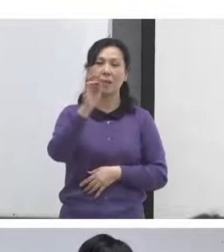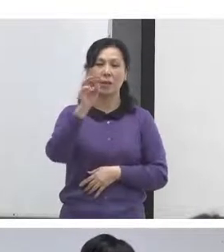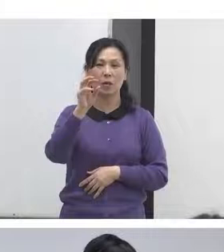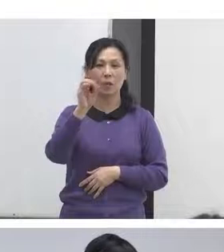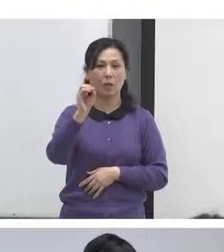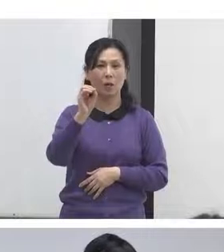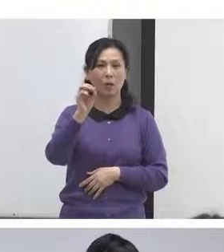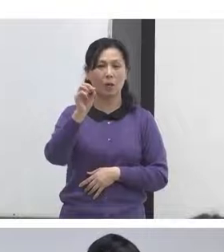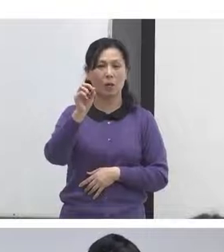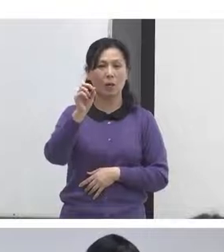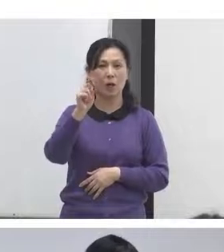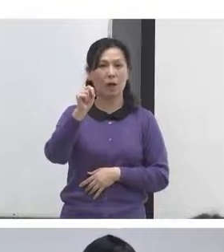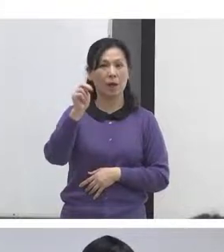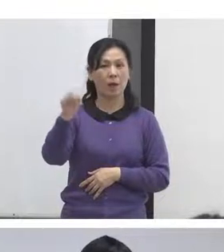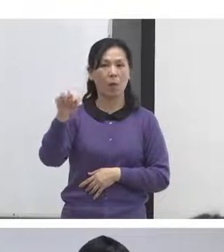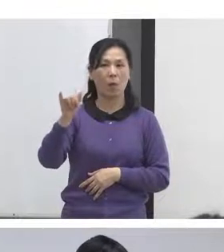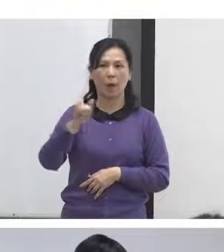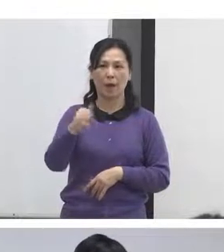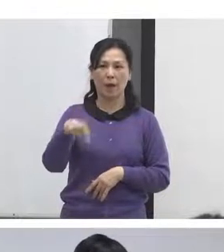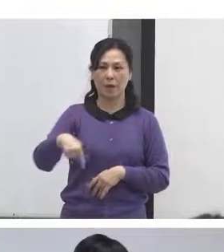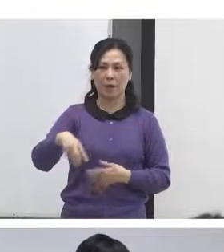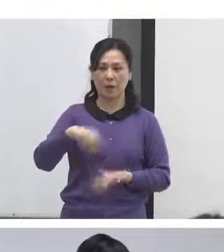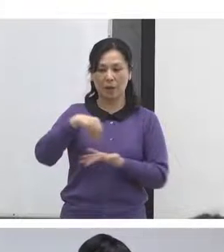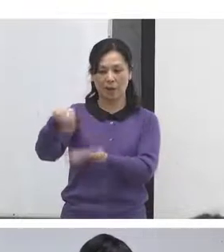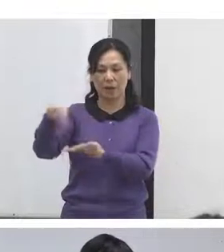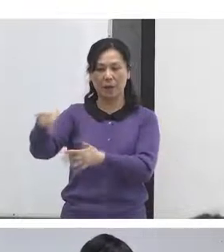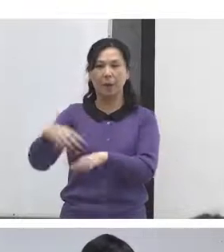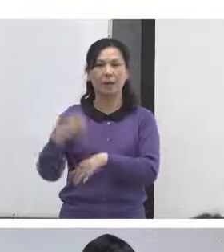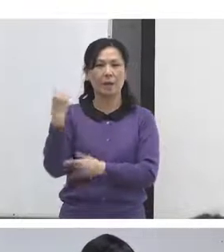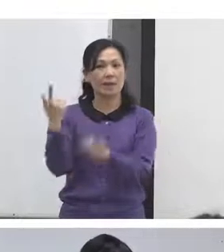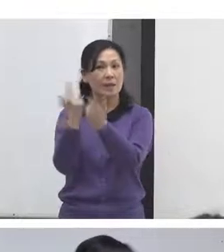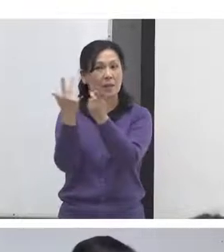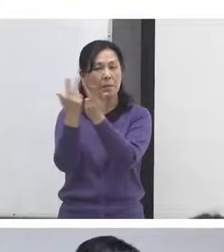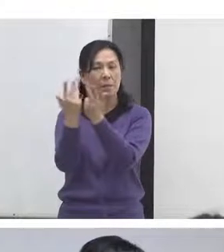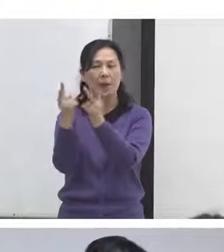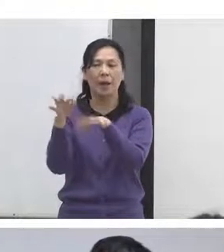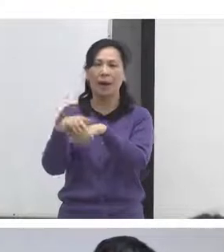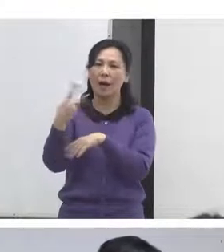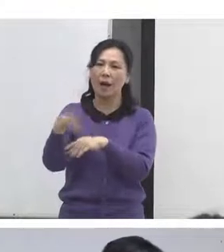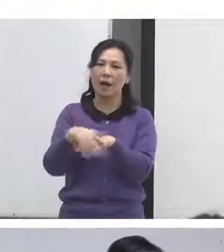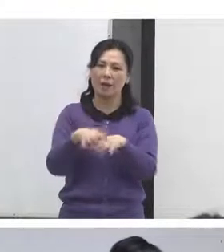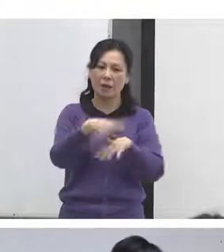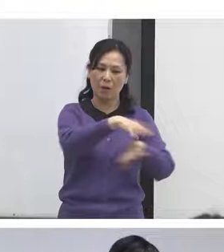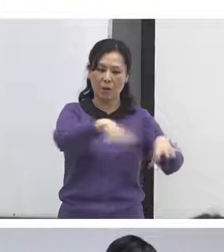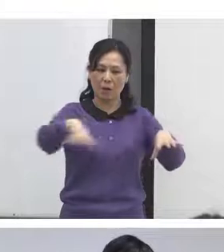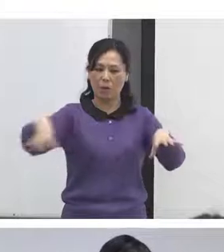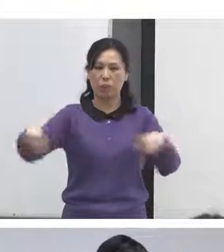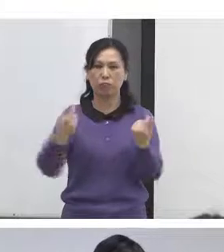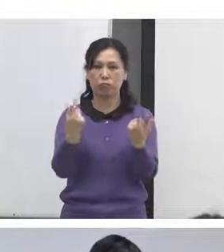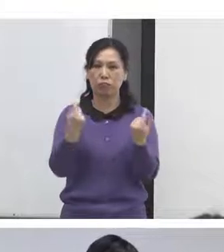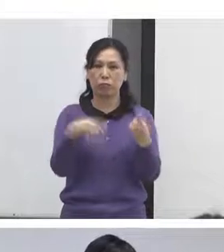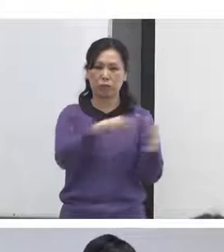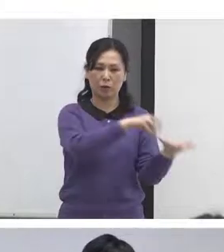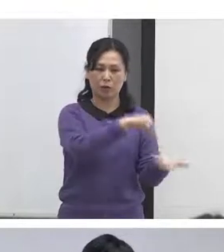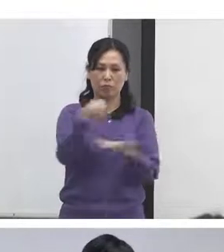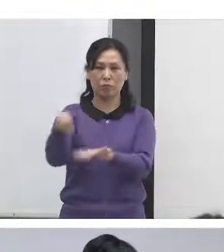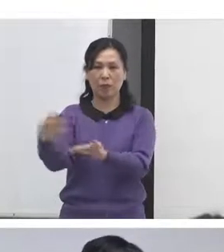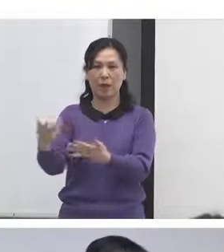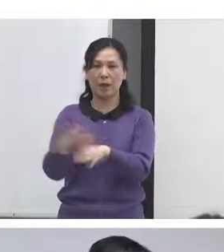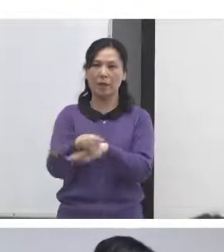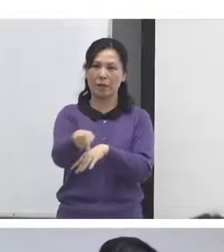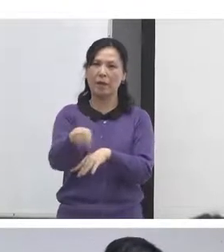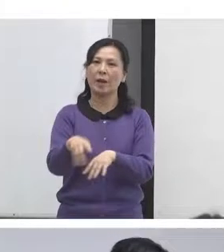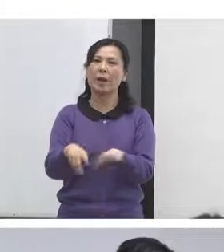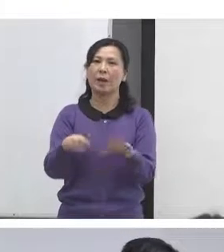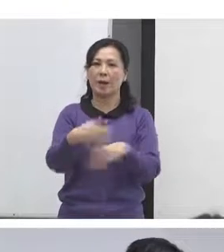就是把它带入到了地方政府去，所以后来新北市还有很多的县市也都拿，就是直接用这个东西来呈现他们的县市预算